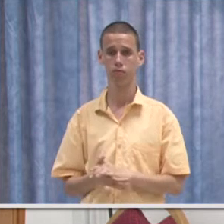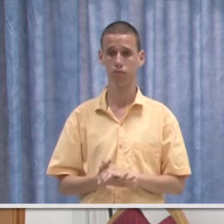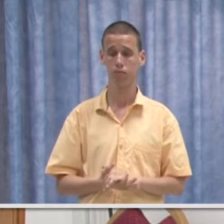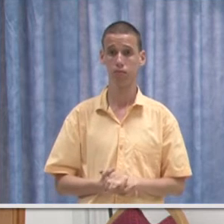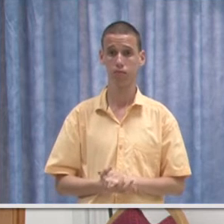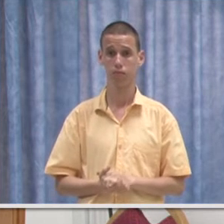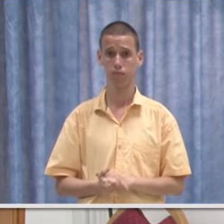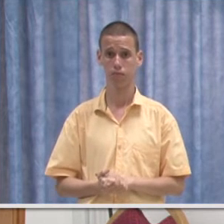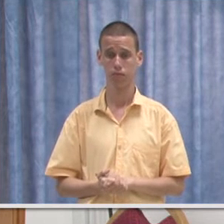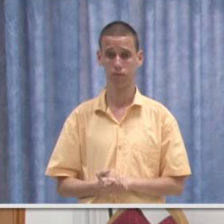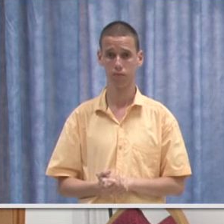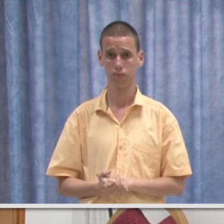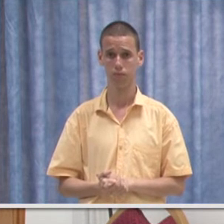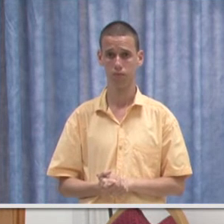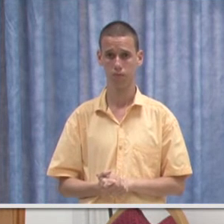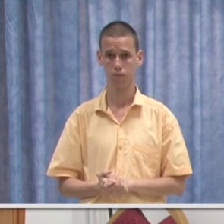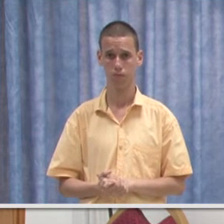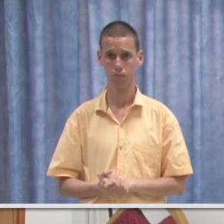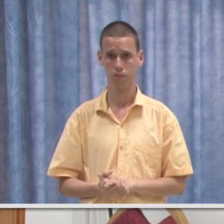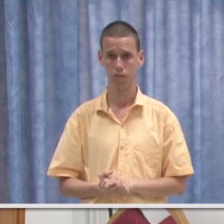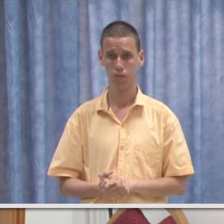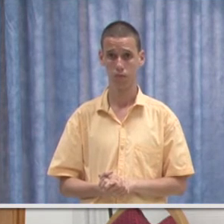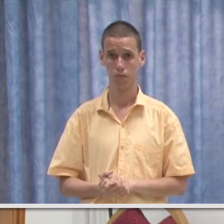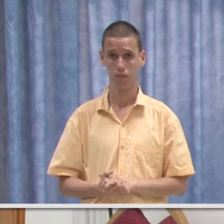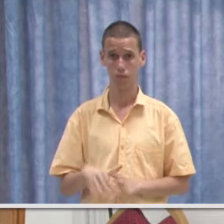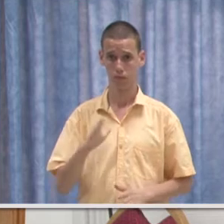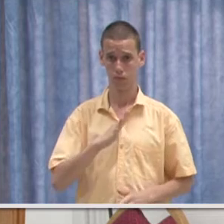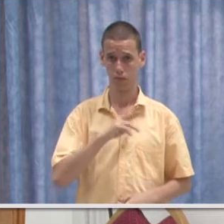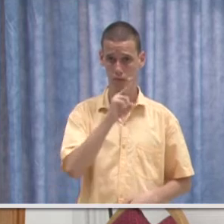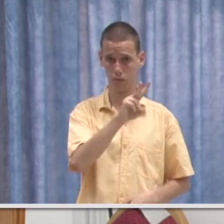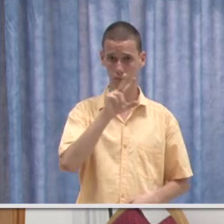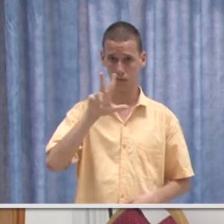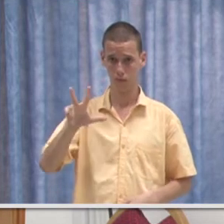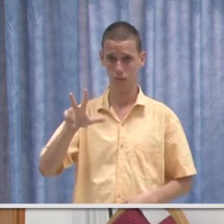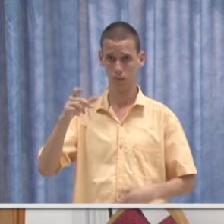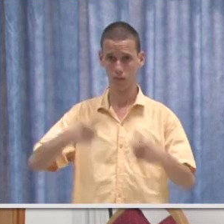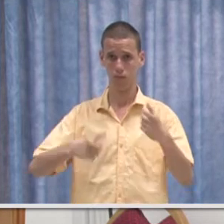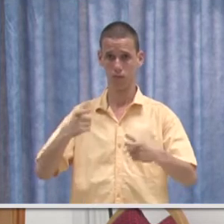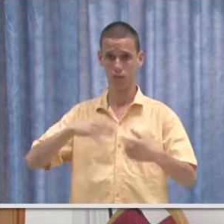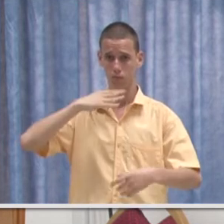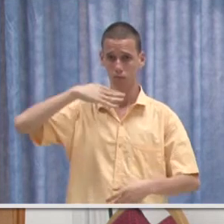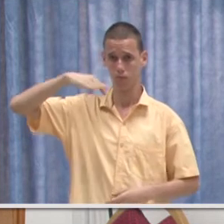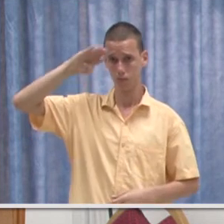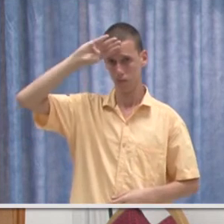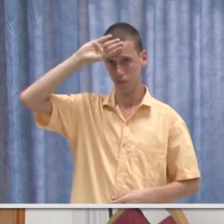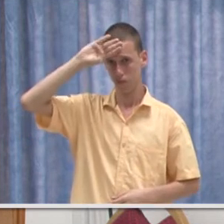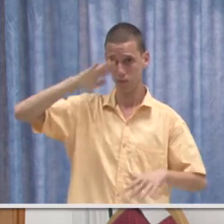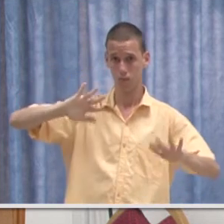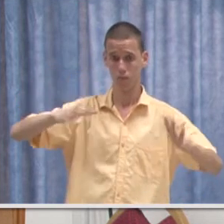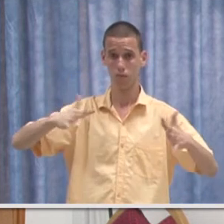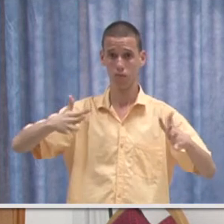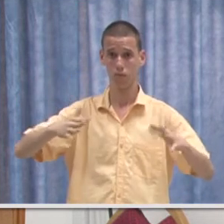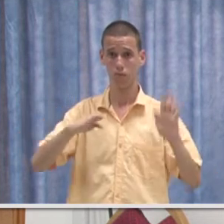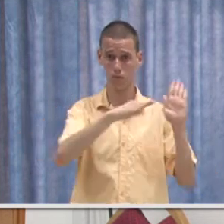transférer 23 patients sur l'Anka. Je crois que c'est important pour avoir 23 patients à cause. Avec ce lockdown, avec